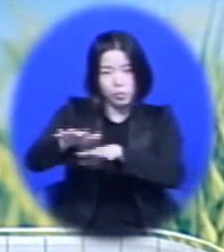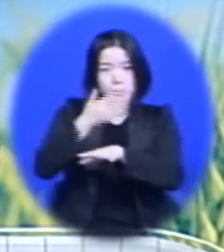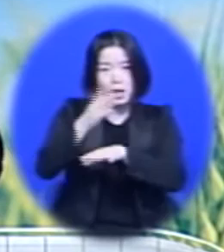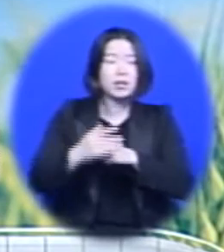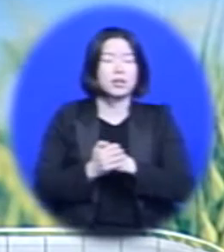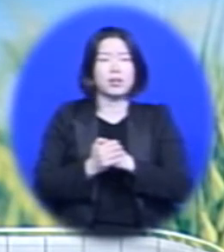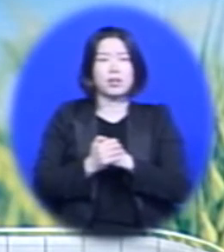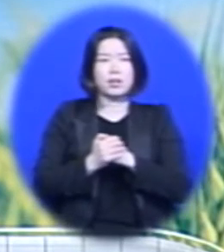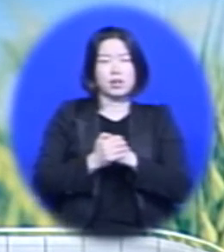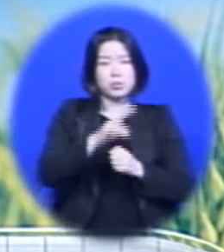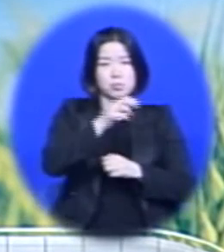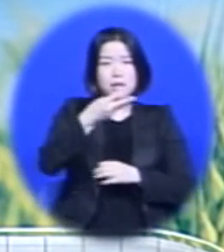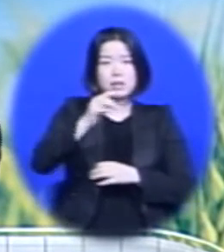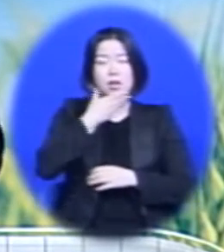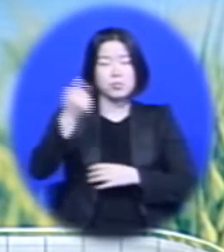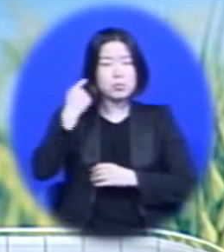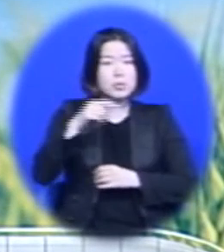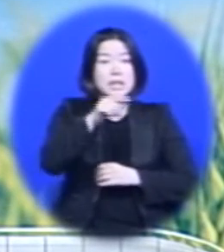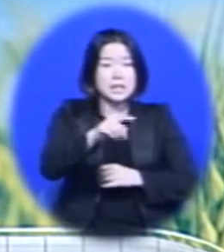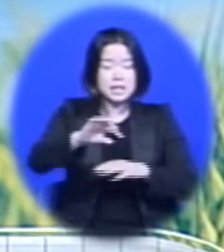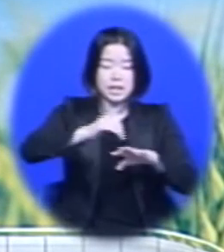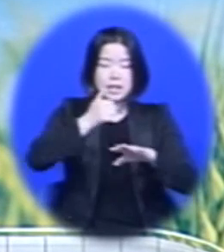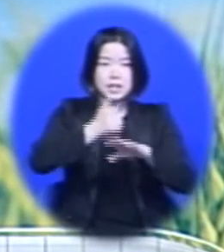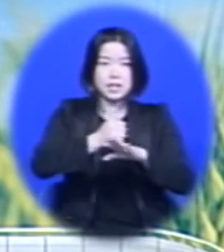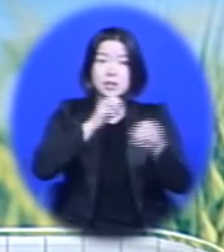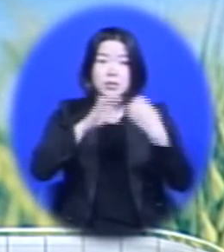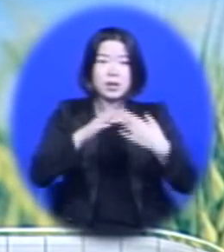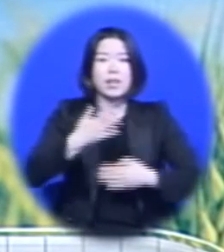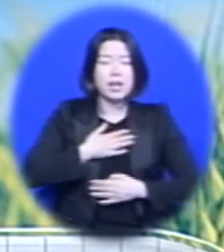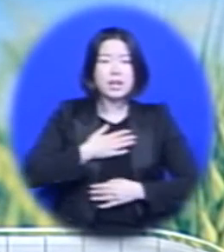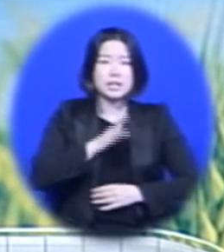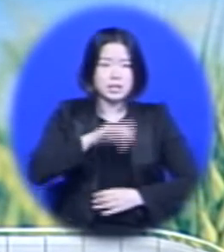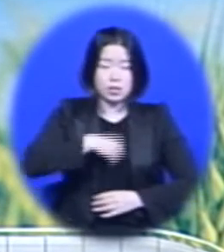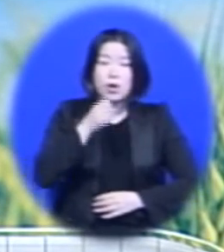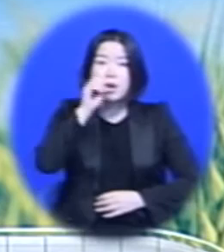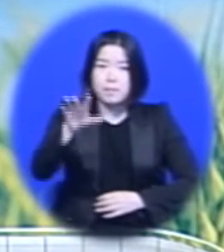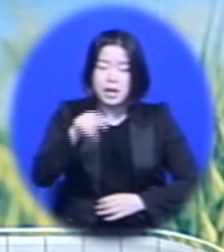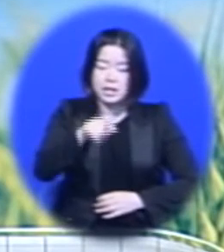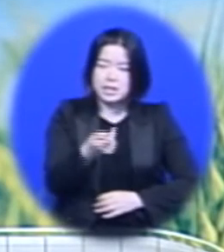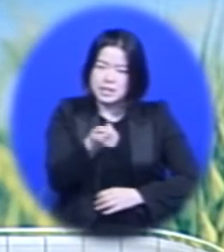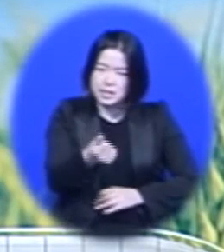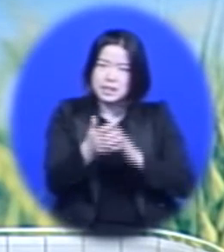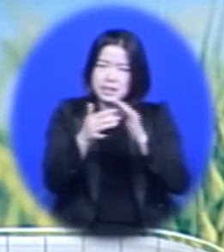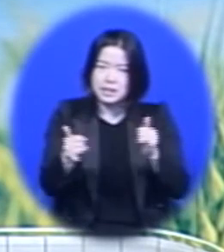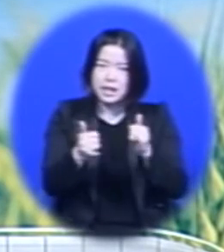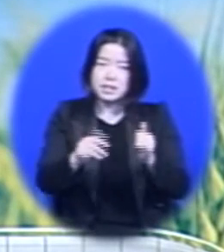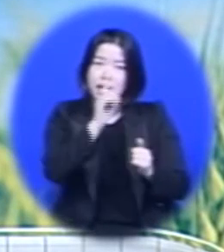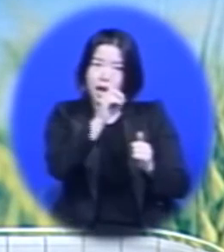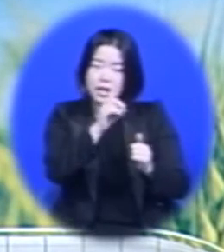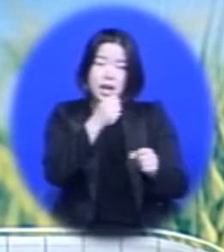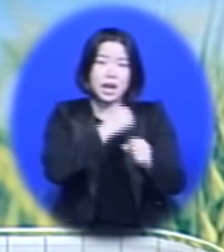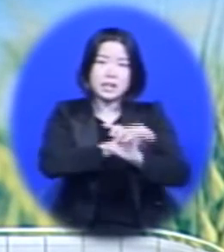마태복음 25장 45절에 이에 임금이 대답하여 이르시되 내가 진실로 너에게 이르노니 이 지극히 작은 자 하나에게